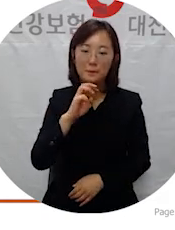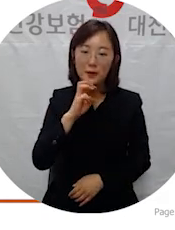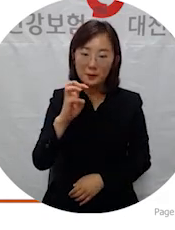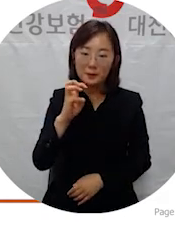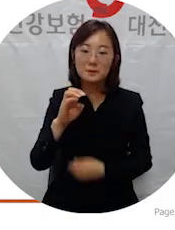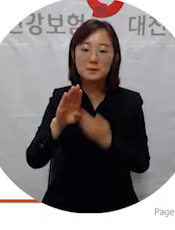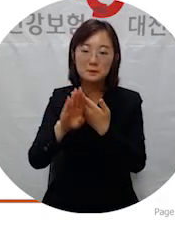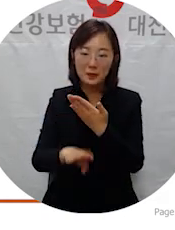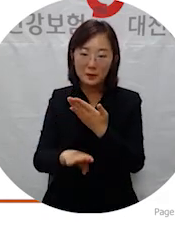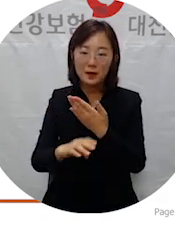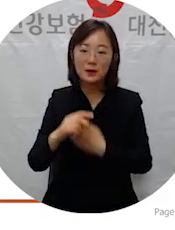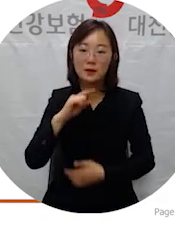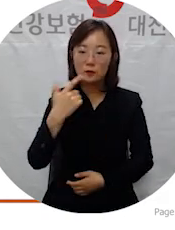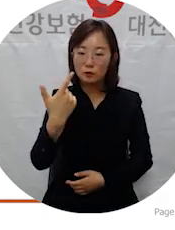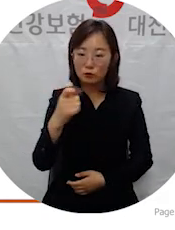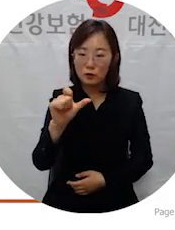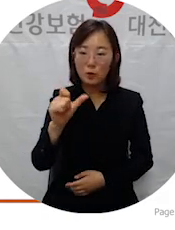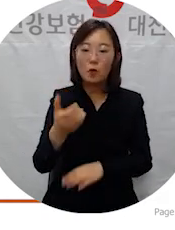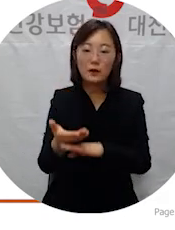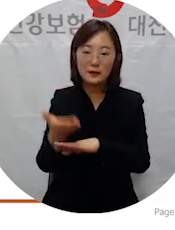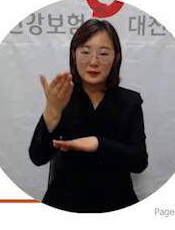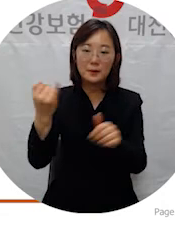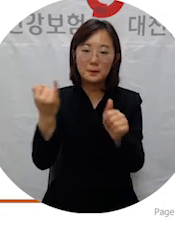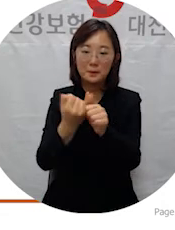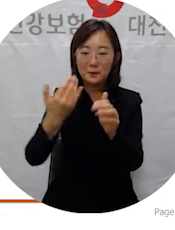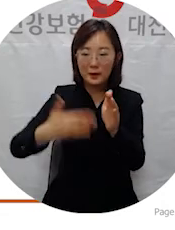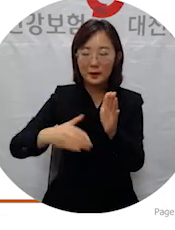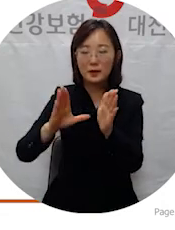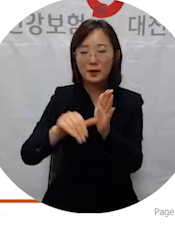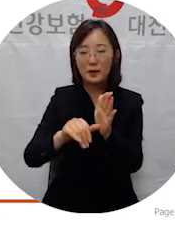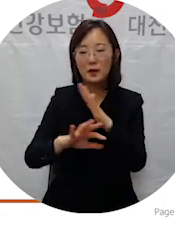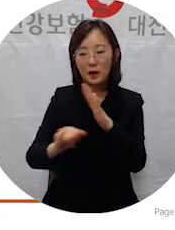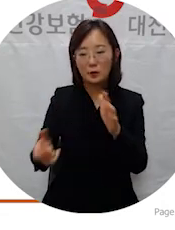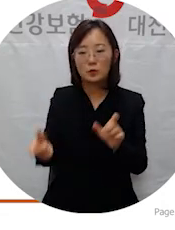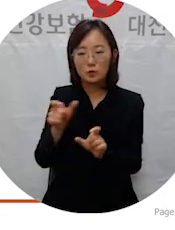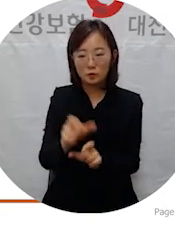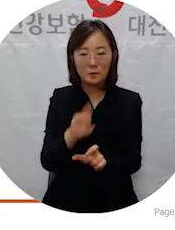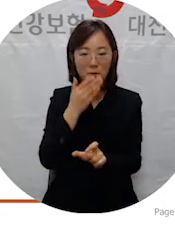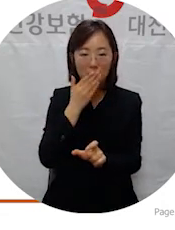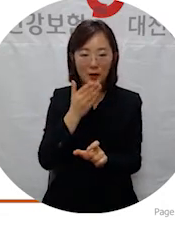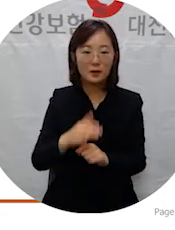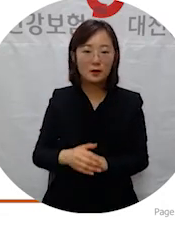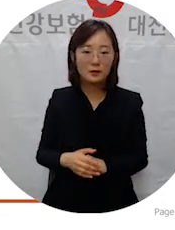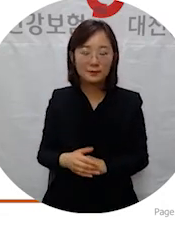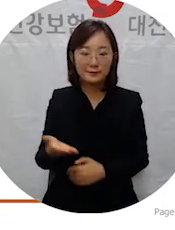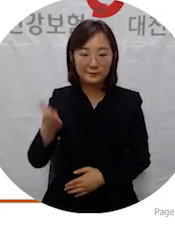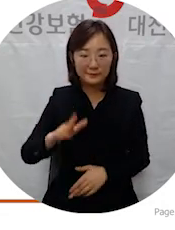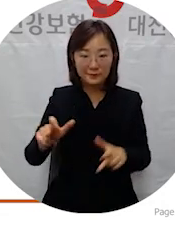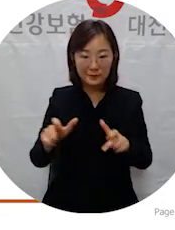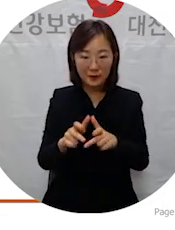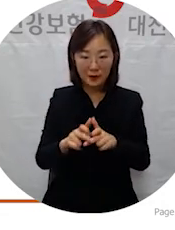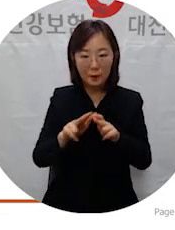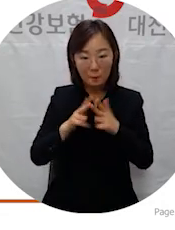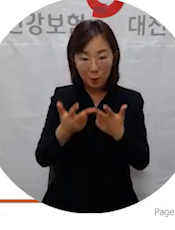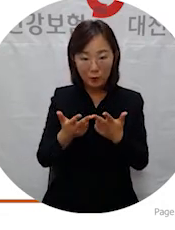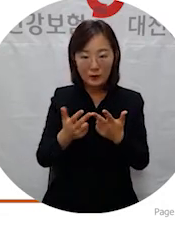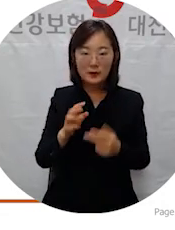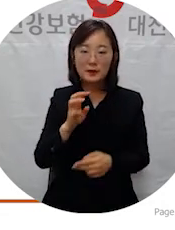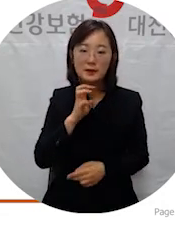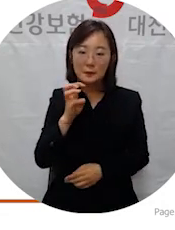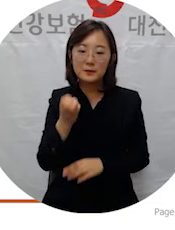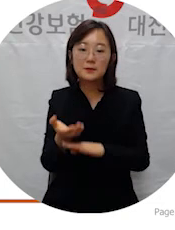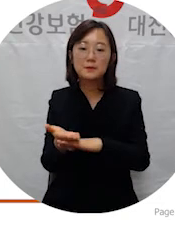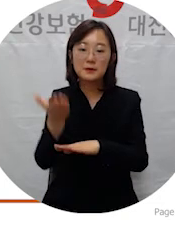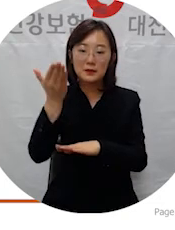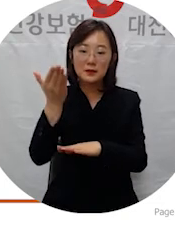30세 미만, 만 65세 이상 미혼인 경우에만 피부양자가 등재 가능하지만 장애인인 경우에는